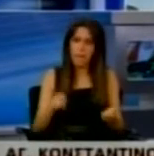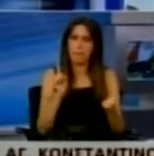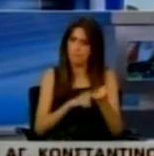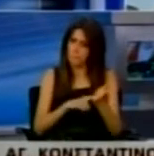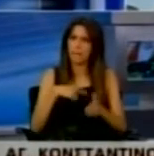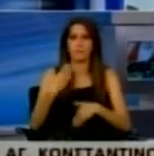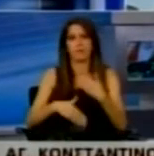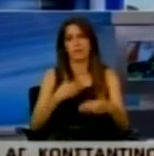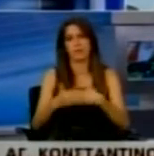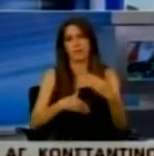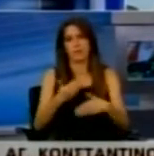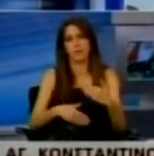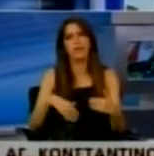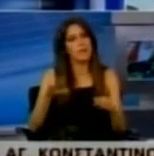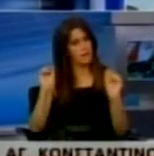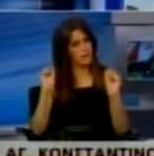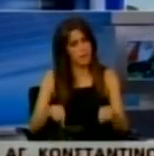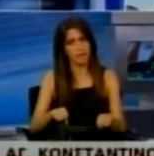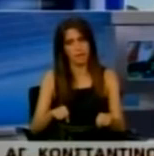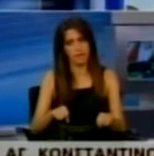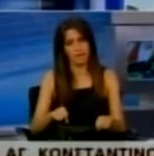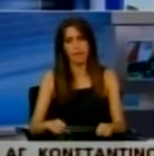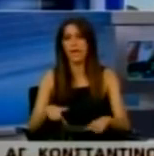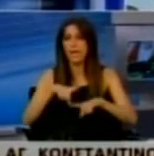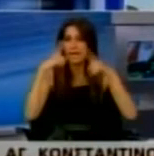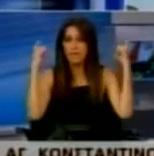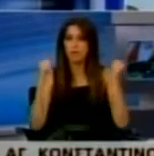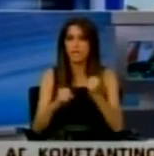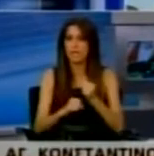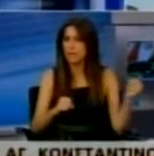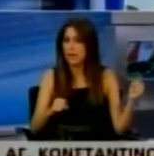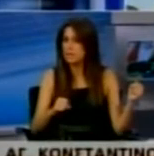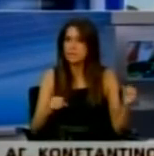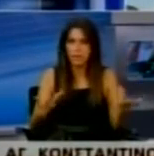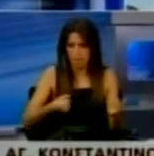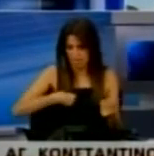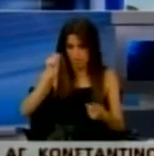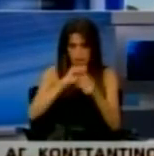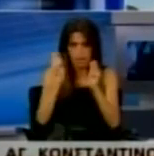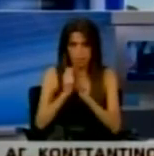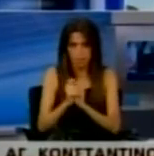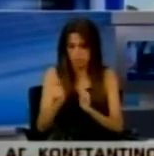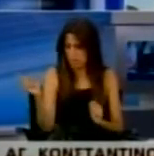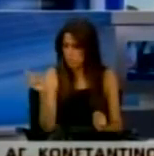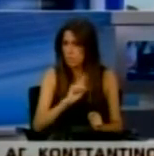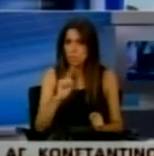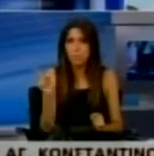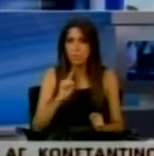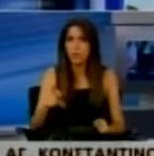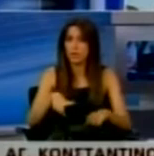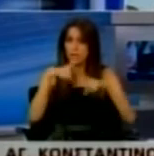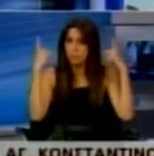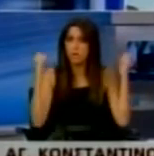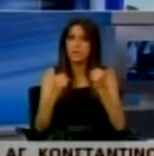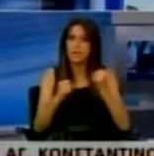να αντιμετωπιστούν. Η Δημοκρατική Αριστερά όχι μόνο δεν είναι αντίθετη με τις μεταρρυθμίσεις, αλλά είναι η